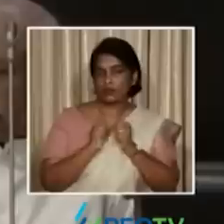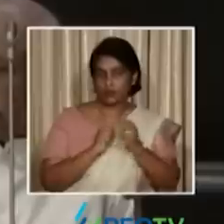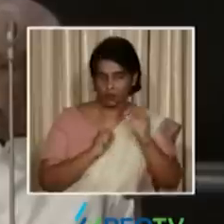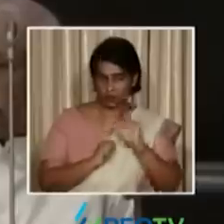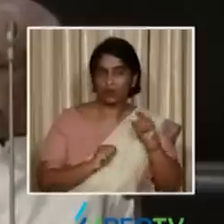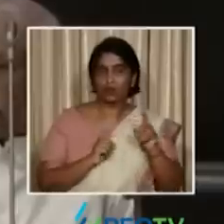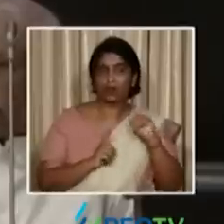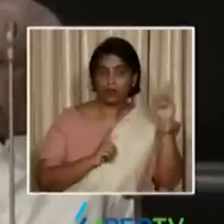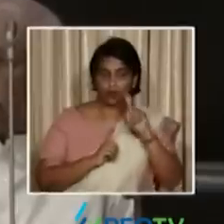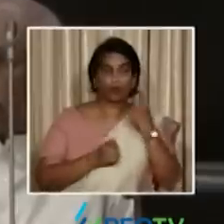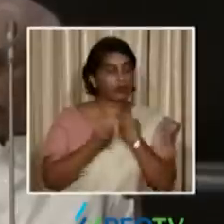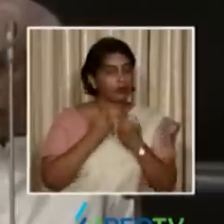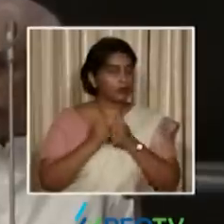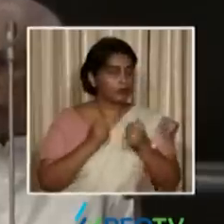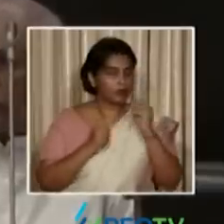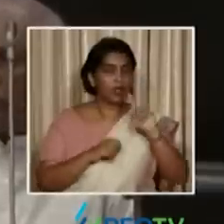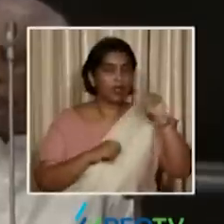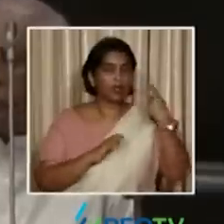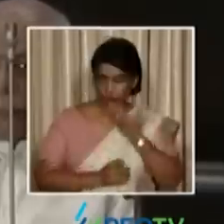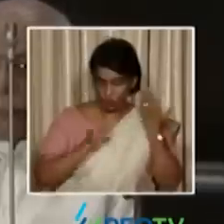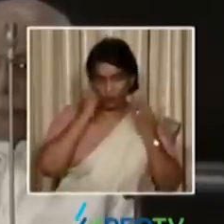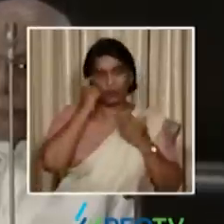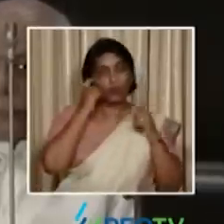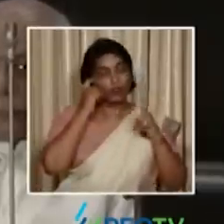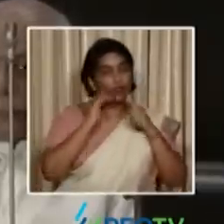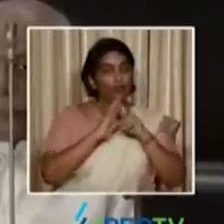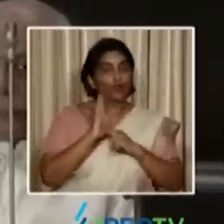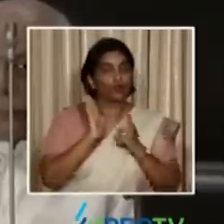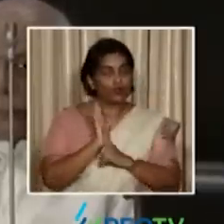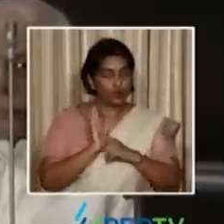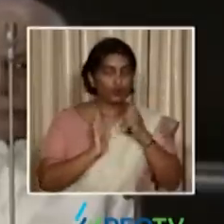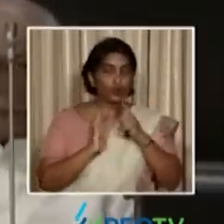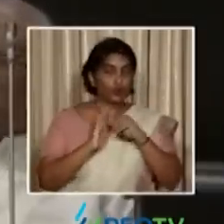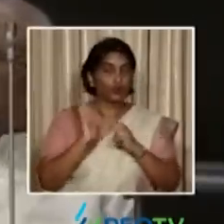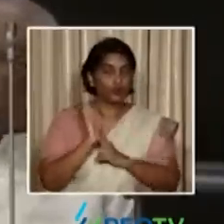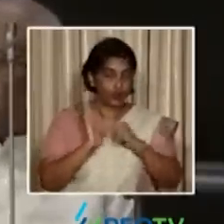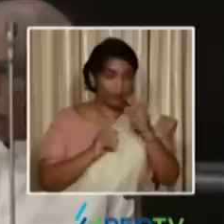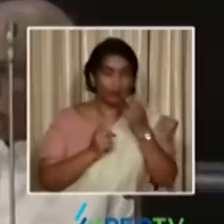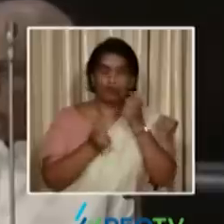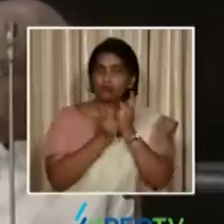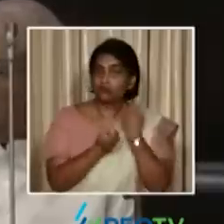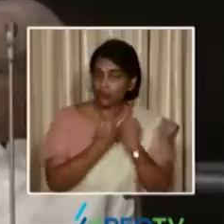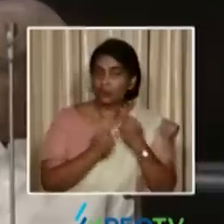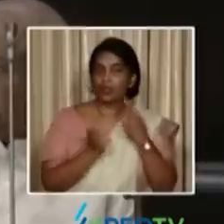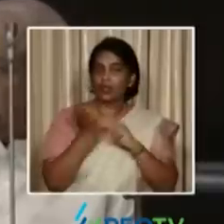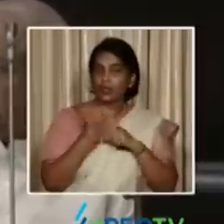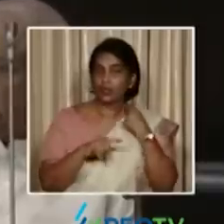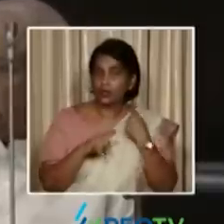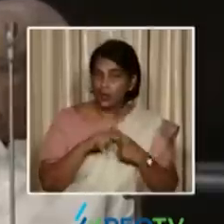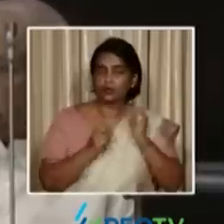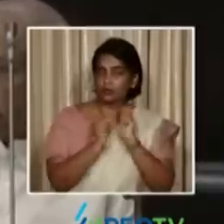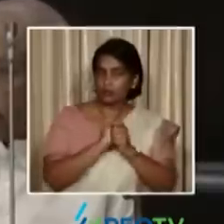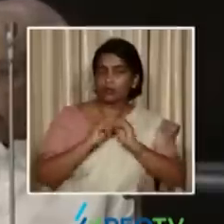කරනවා. පළමු සමාලෝචනය සිදු කරන්නේ ලබන ජූනි මාසයේදී. ජූනි මාසයේ සමාලෝචනයේදී මේ බදු සංශෝධන අපේ සැලසුමට